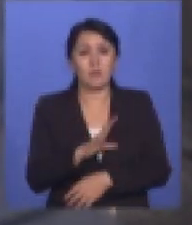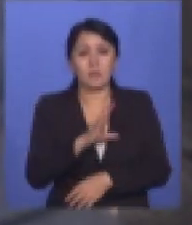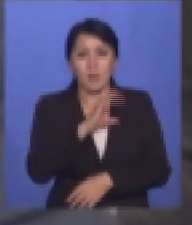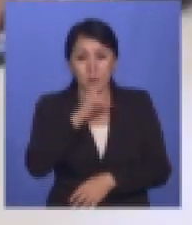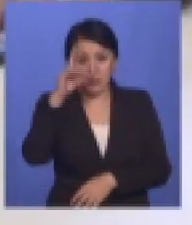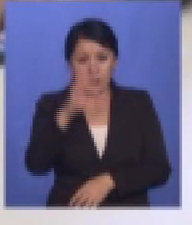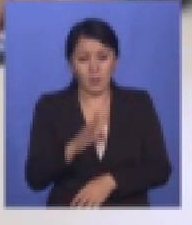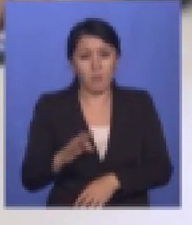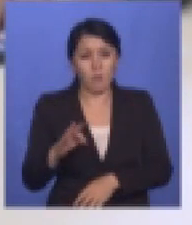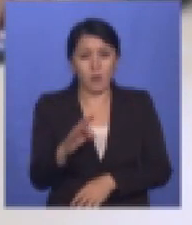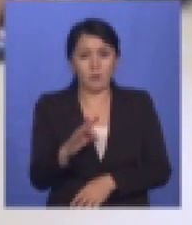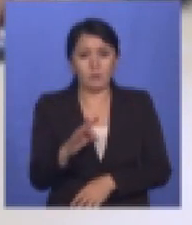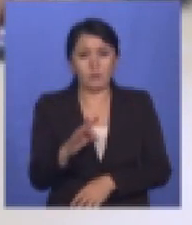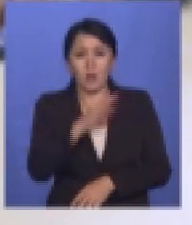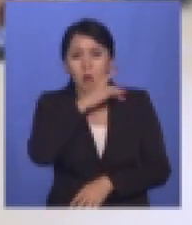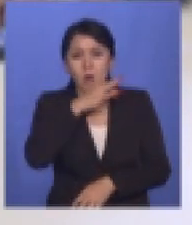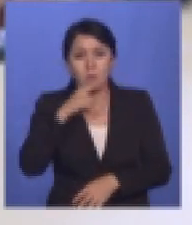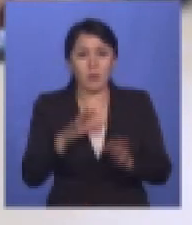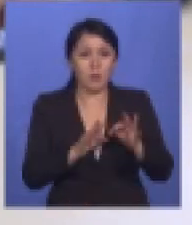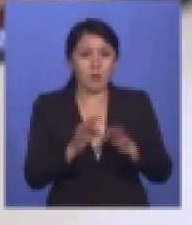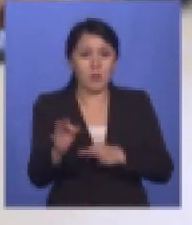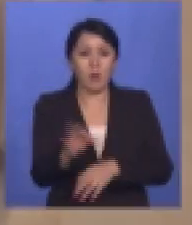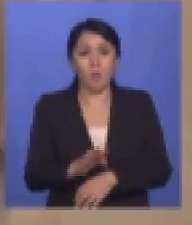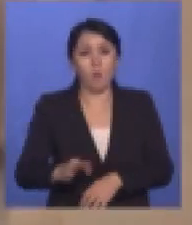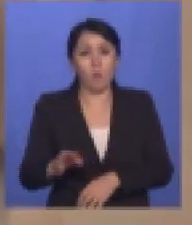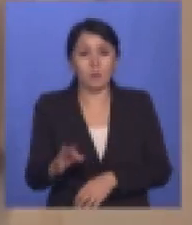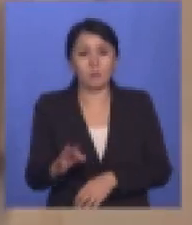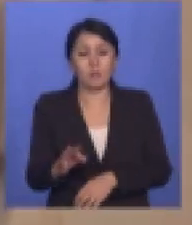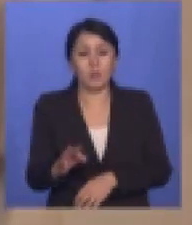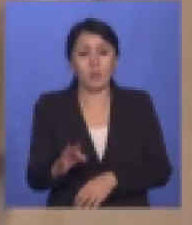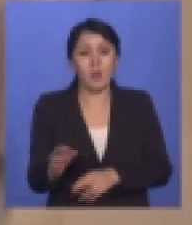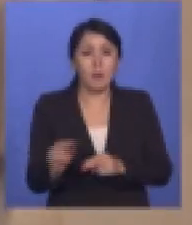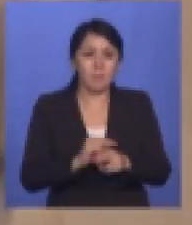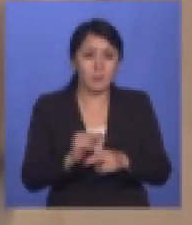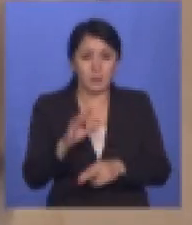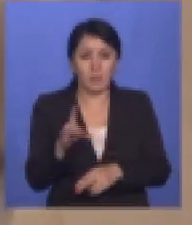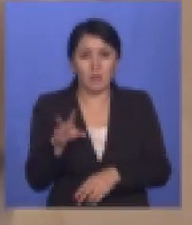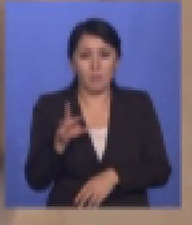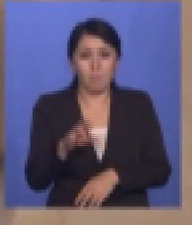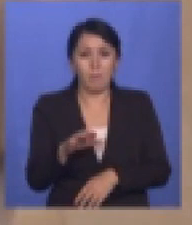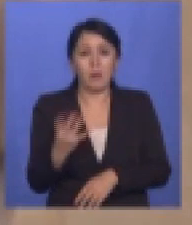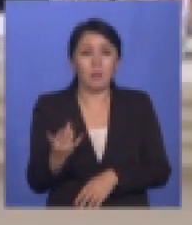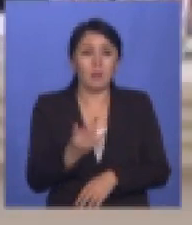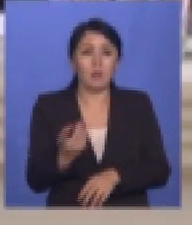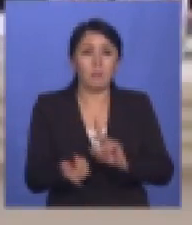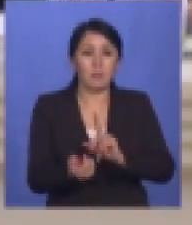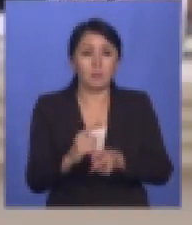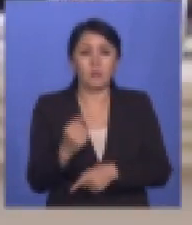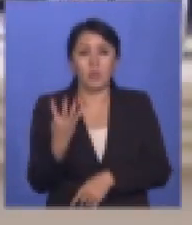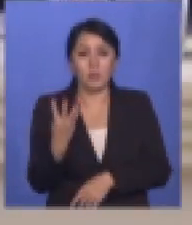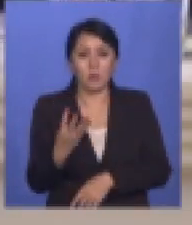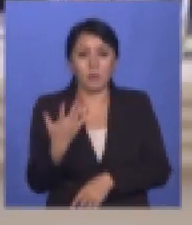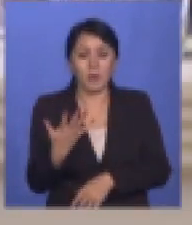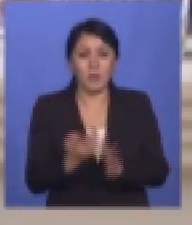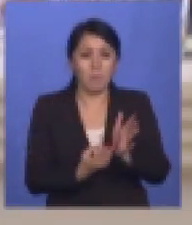Солтүстік Қазақстан облысында бұл көп салалы облыстық аурухана. Шұғыл қабықты трансплантациялауды қажет ететін 45 операция